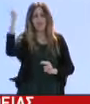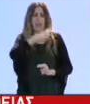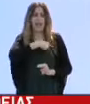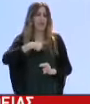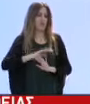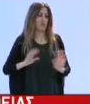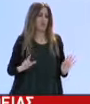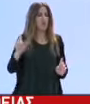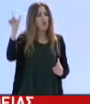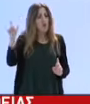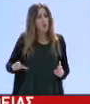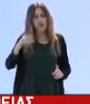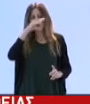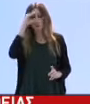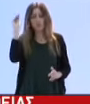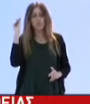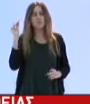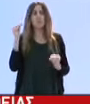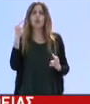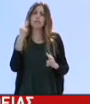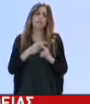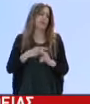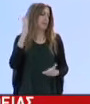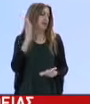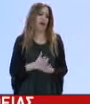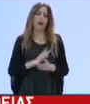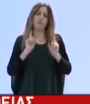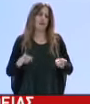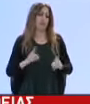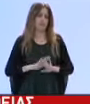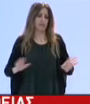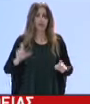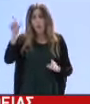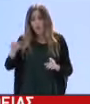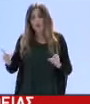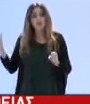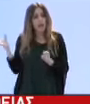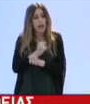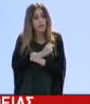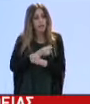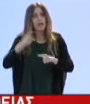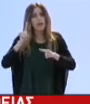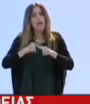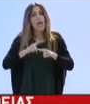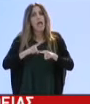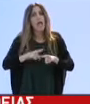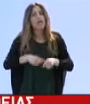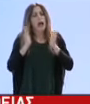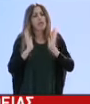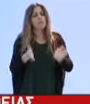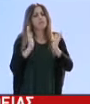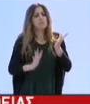του καθοριστικές επιλογές, οδήγησε την Ελλάδα κόντρα στο λαϊκισμό της